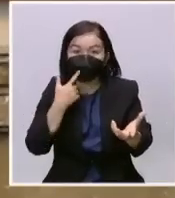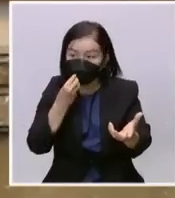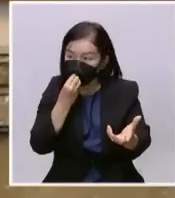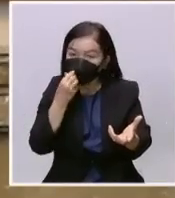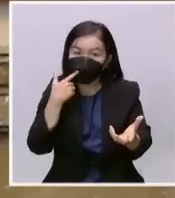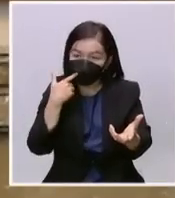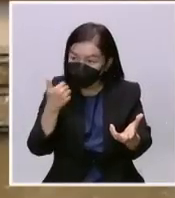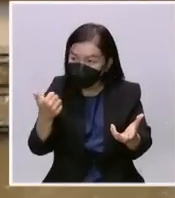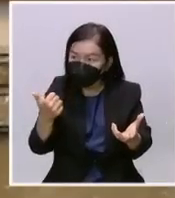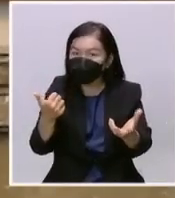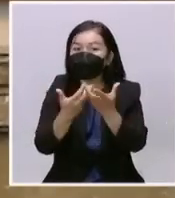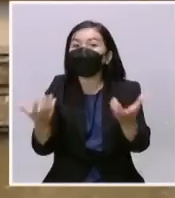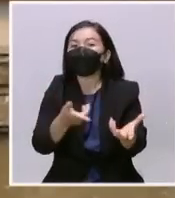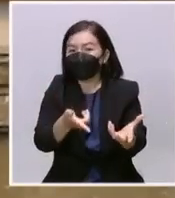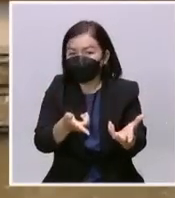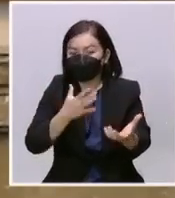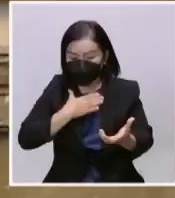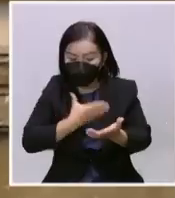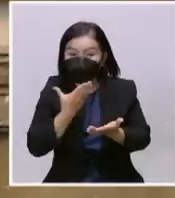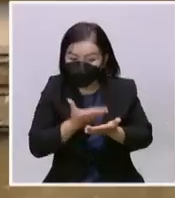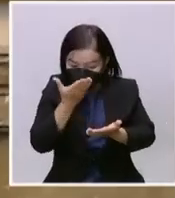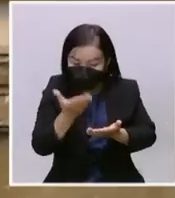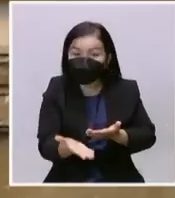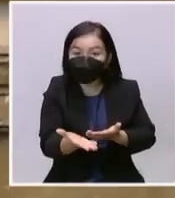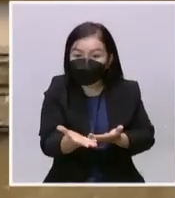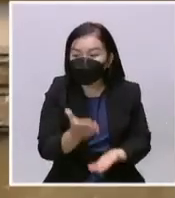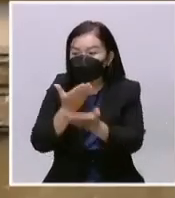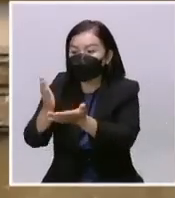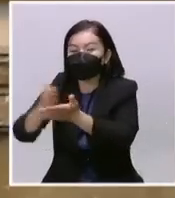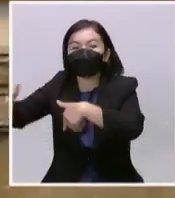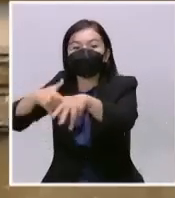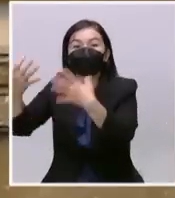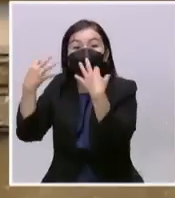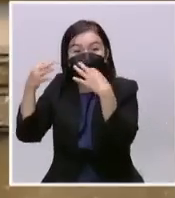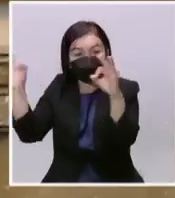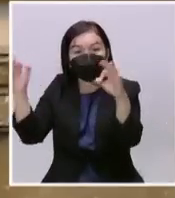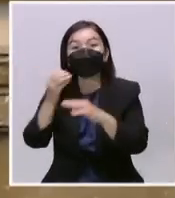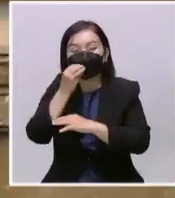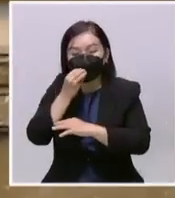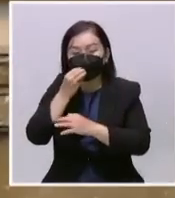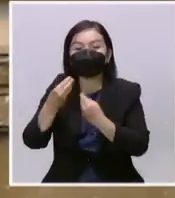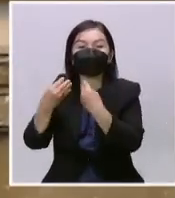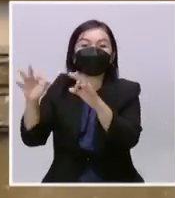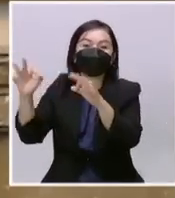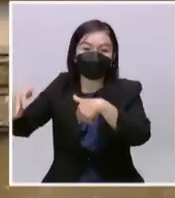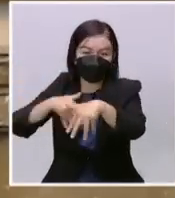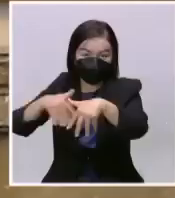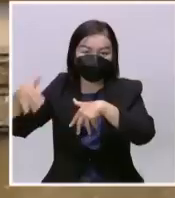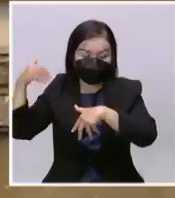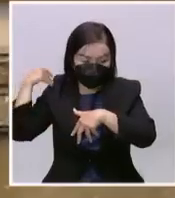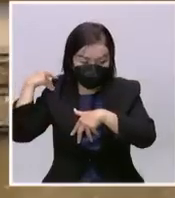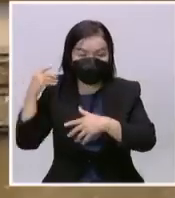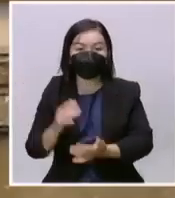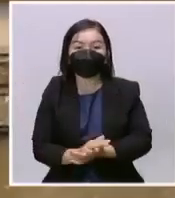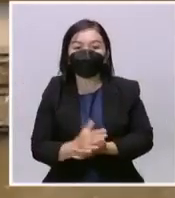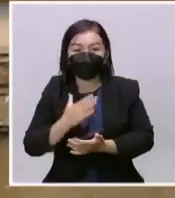ราก็เอาของเขาเนี่ยซื้อเข้ามาให้ฟรีนะครับมาแจกฟรีนะครับแล้วก็ช่ว